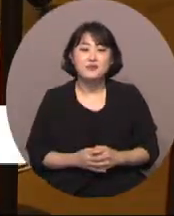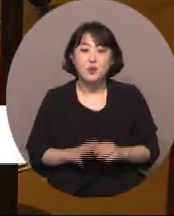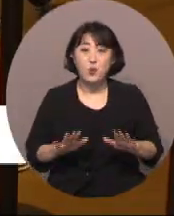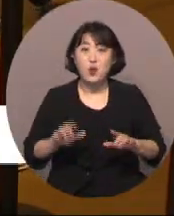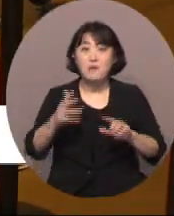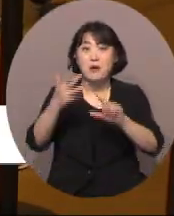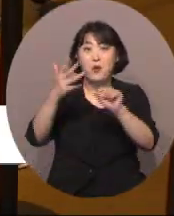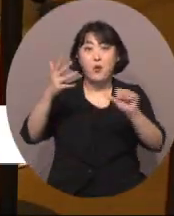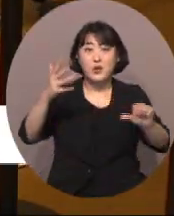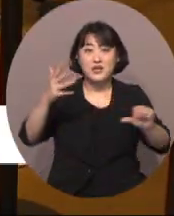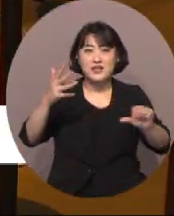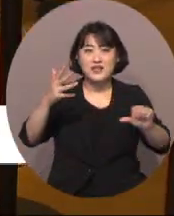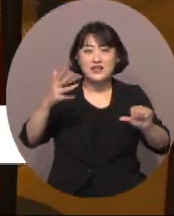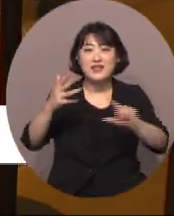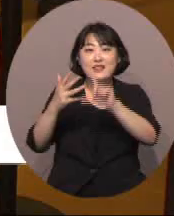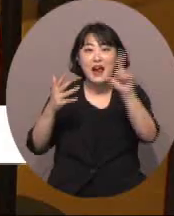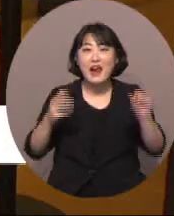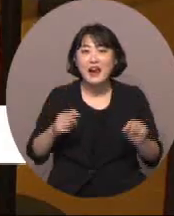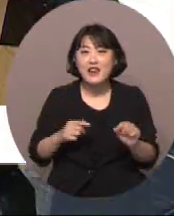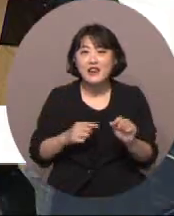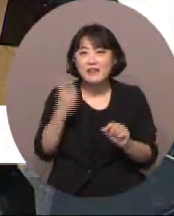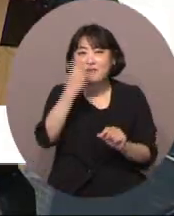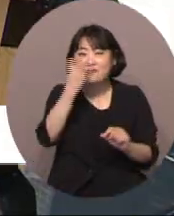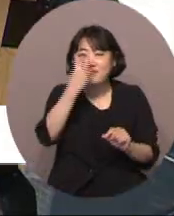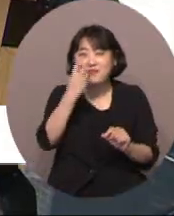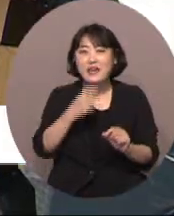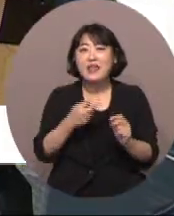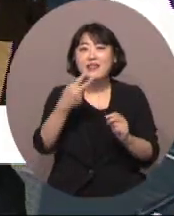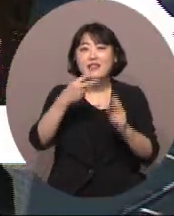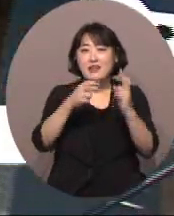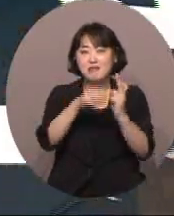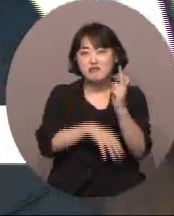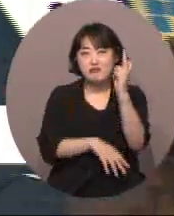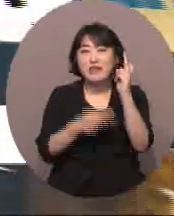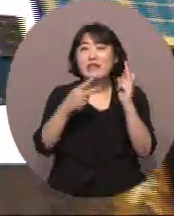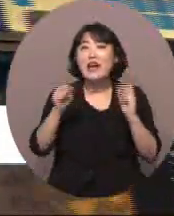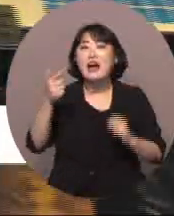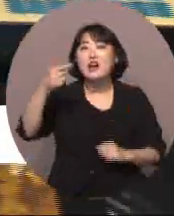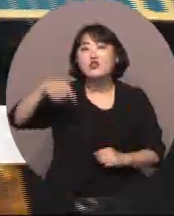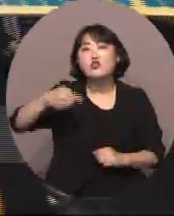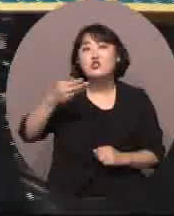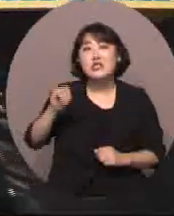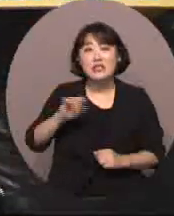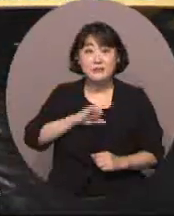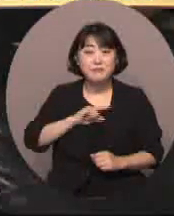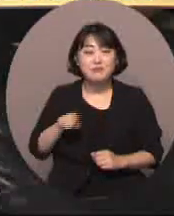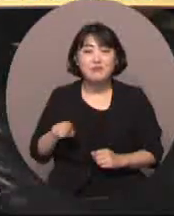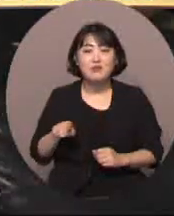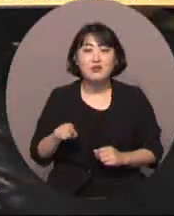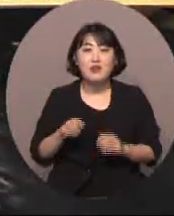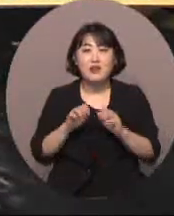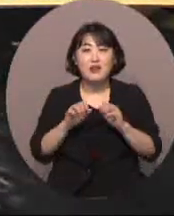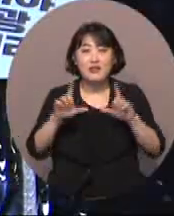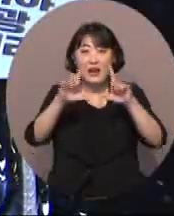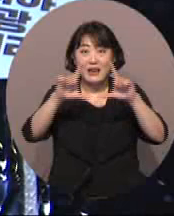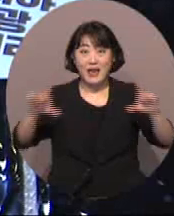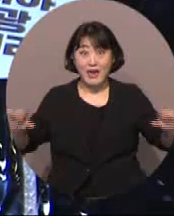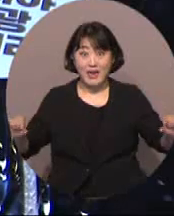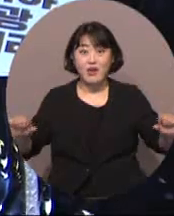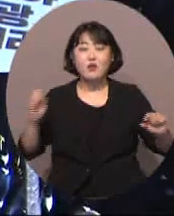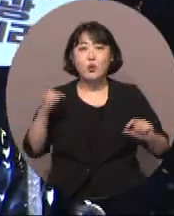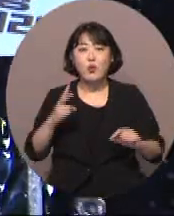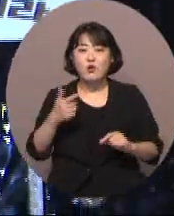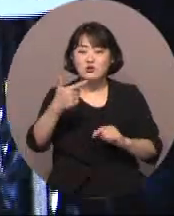오는 5일 국내 첫 달 탐사 궤도선인 다누리 발사에 맞춰 마련된 특별전. 양쪽으로 활짝 편 날개부터